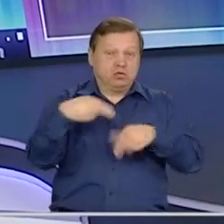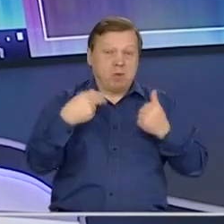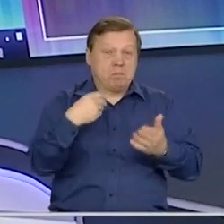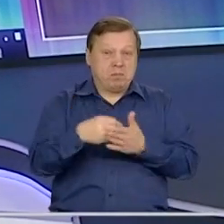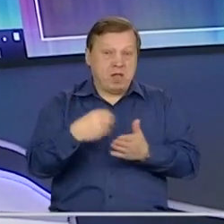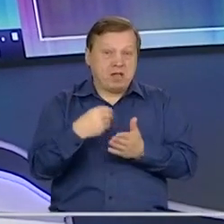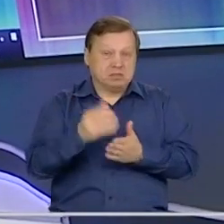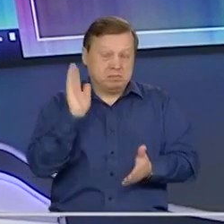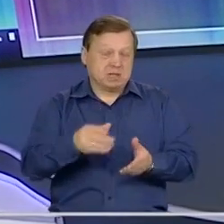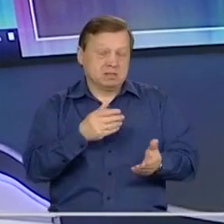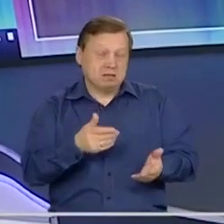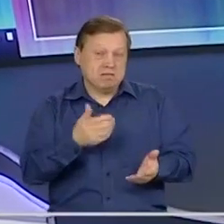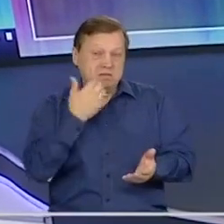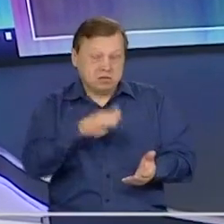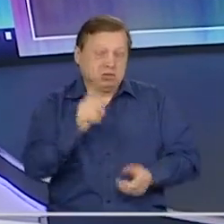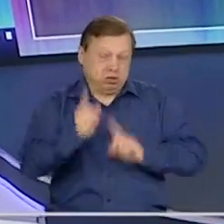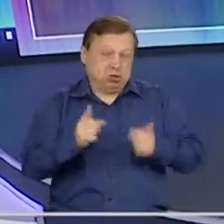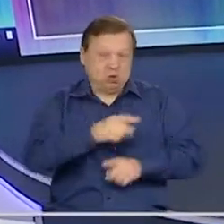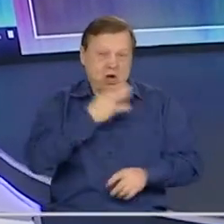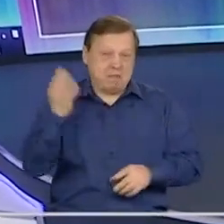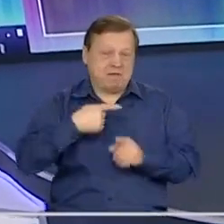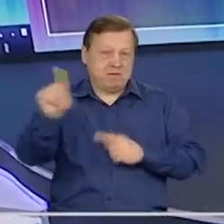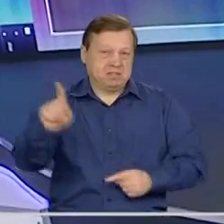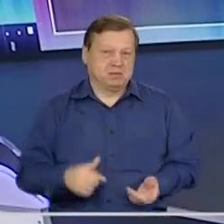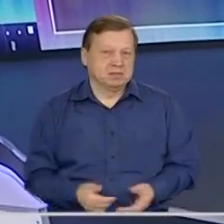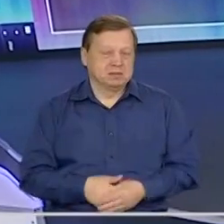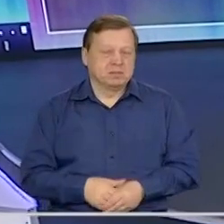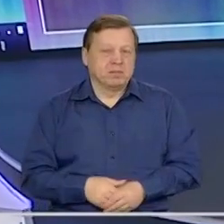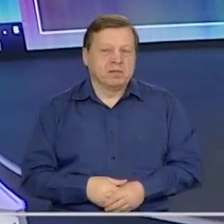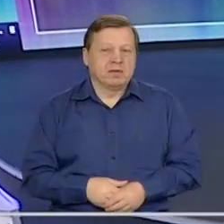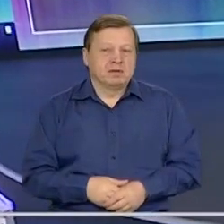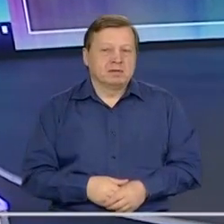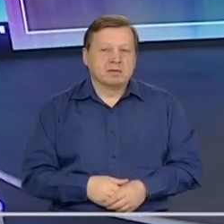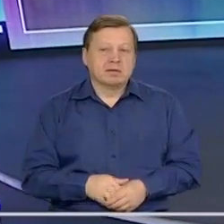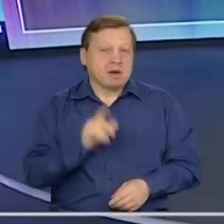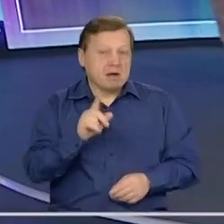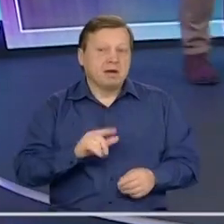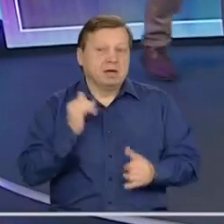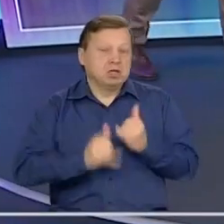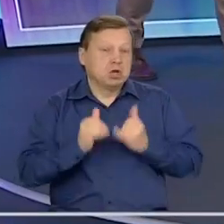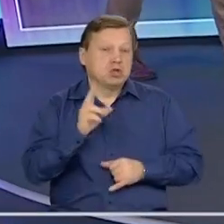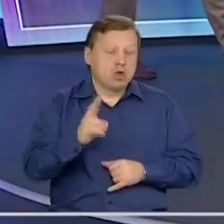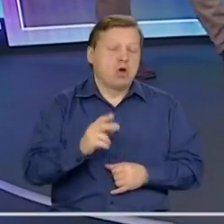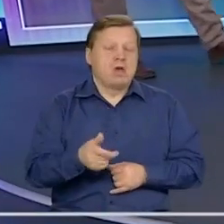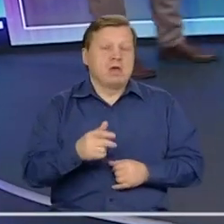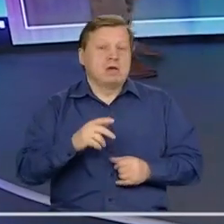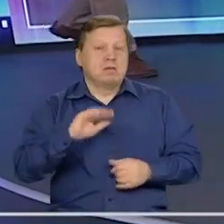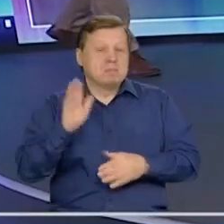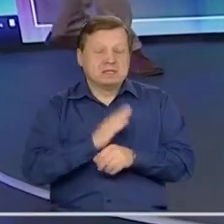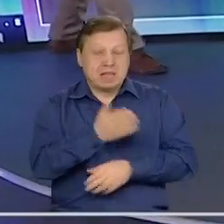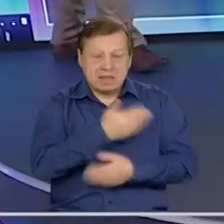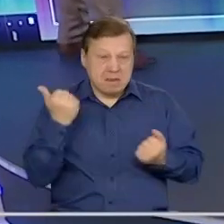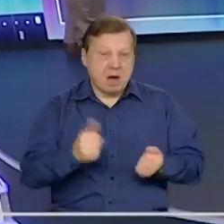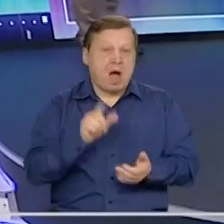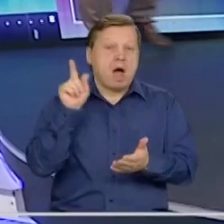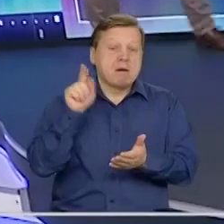trzeba szybko to zeznanie zatwierdzać i szybciej wtedy jest zwrot podatku. I natomiast jak ktoś rzeczywiście też nie ma działalności gospodarczej, a wychodzi mu podatek do